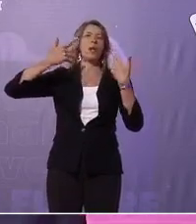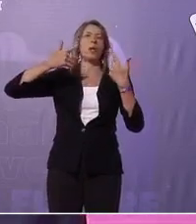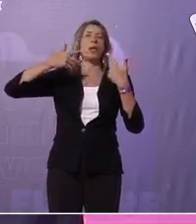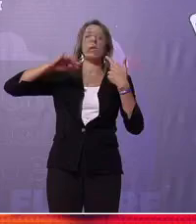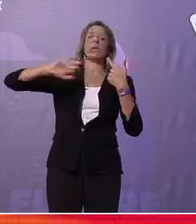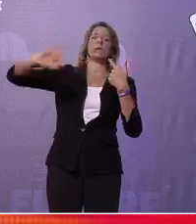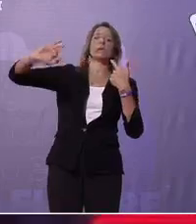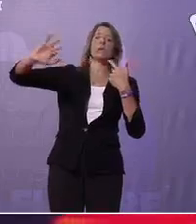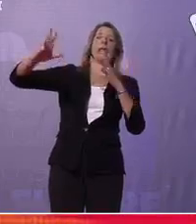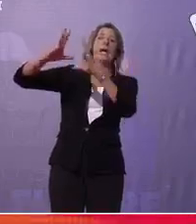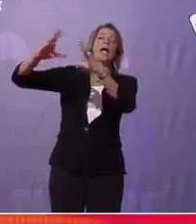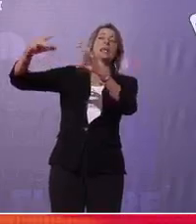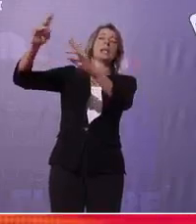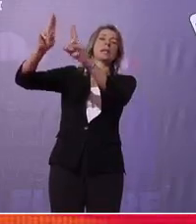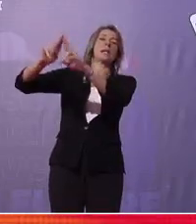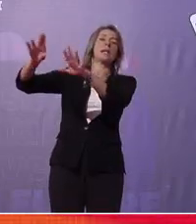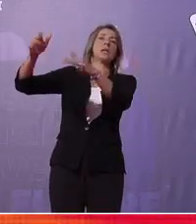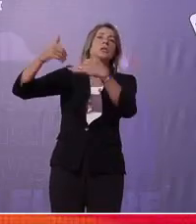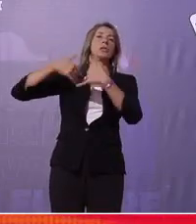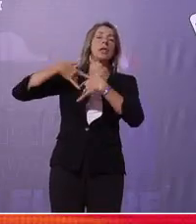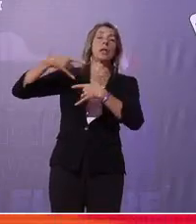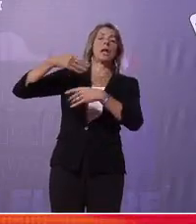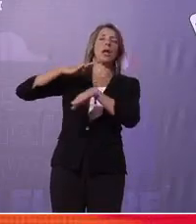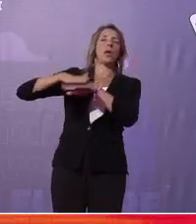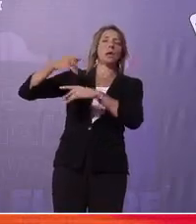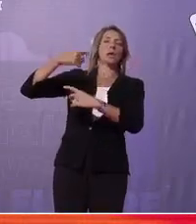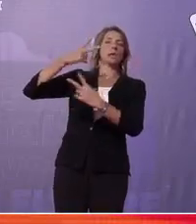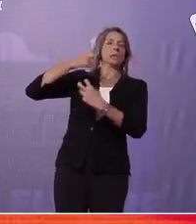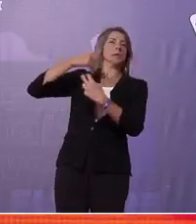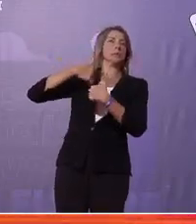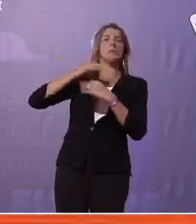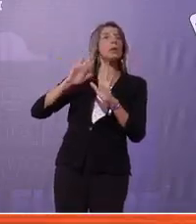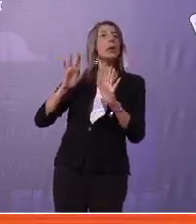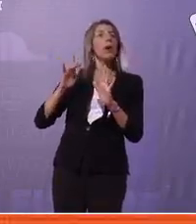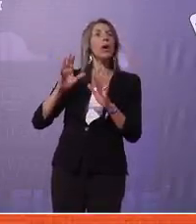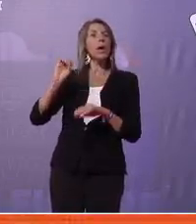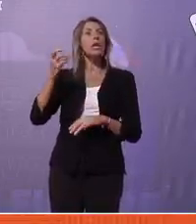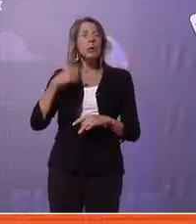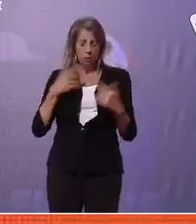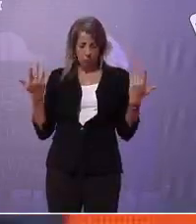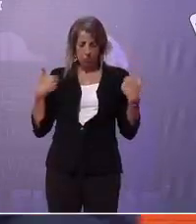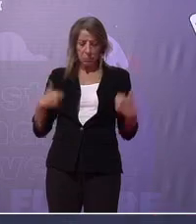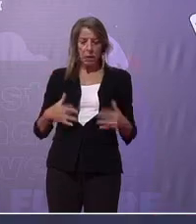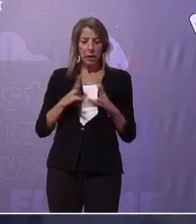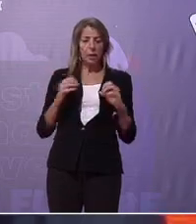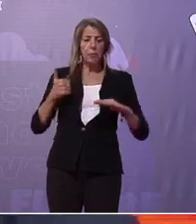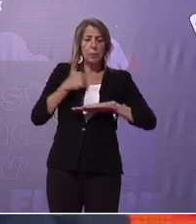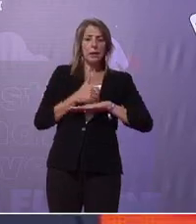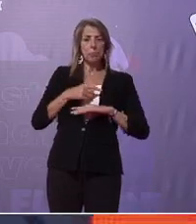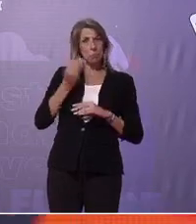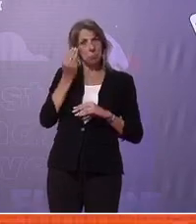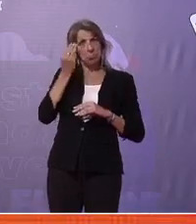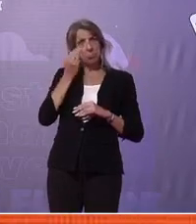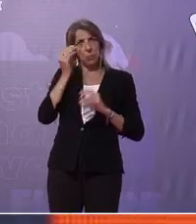mano soltanto alle grandi aziende internazionali che ormai ci manipolano ma ci fanno capire che un qualcosa nel quale un imprenditore parte e decide